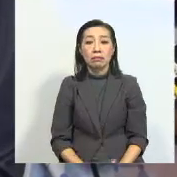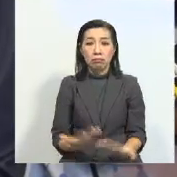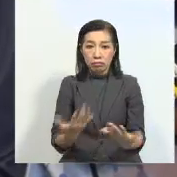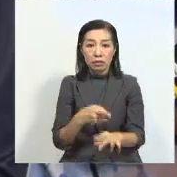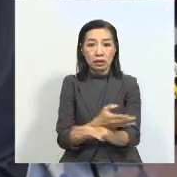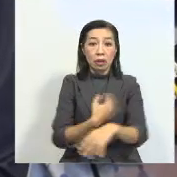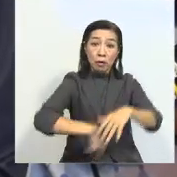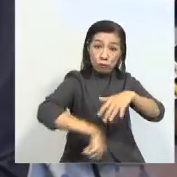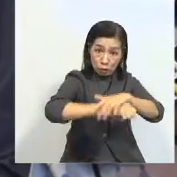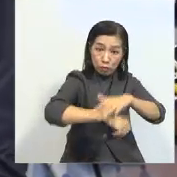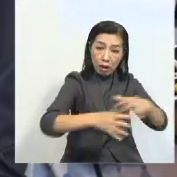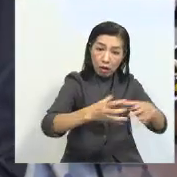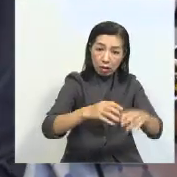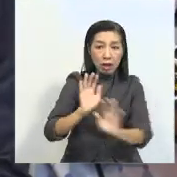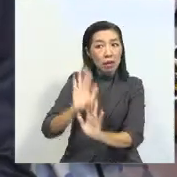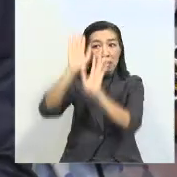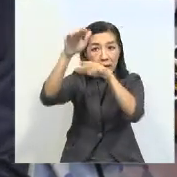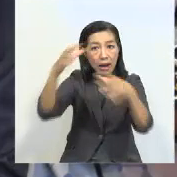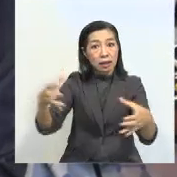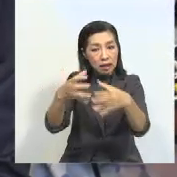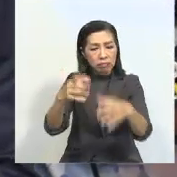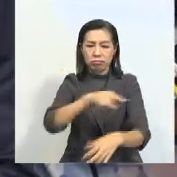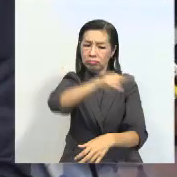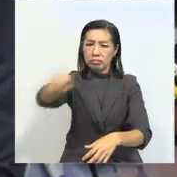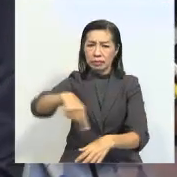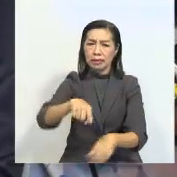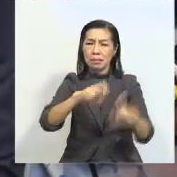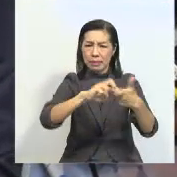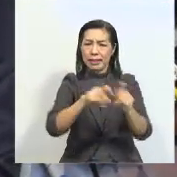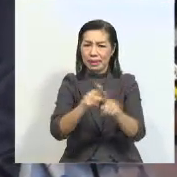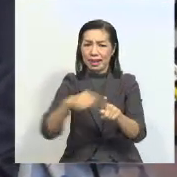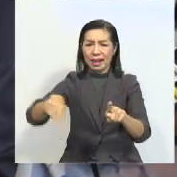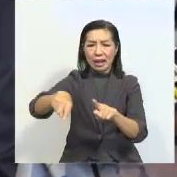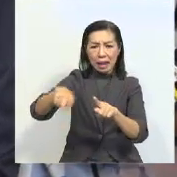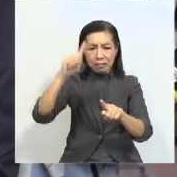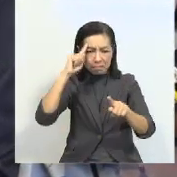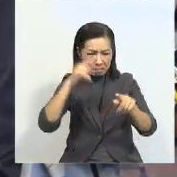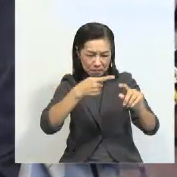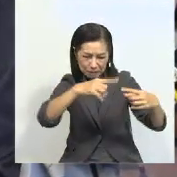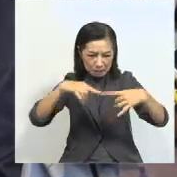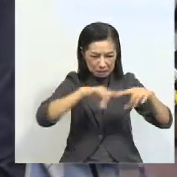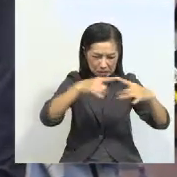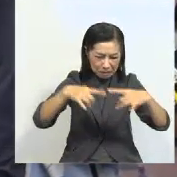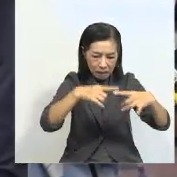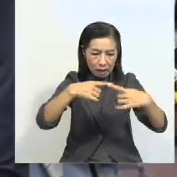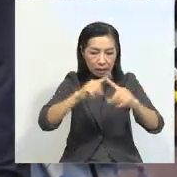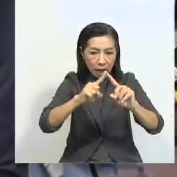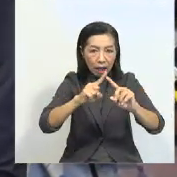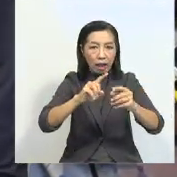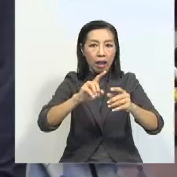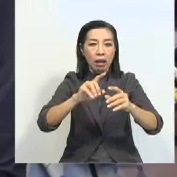ไม่ว่าจะการเล่นฟุตบอลเล่นบาสทุกคนก็น่าเจอปัญหาเกี่ยวกับการไม่ลงตัวของทีมแต่ทุกอย่างมัน